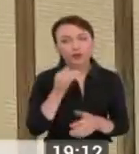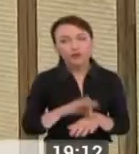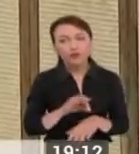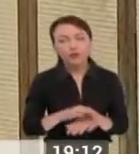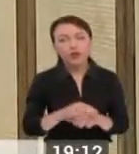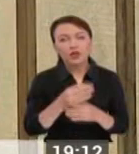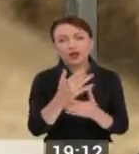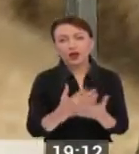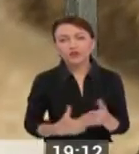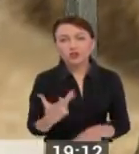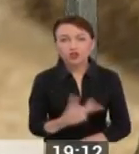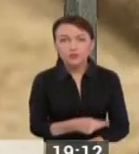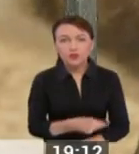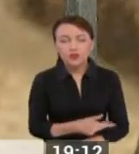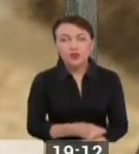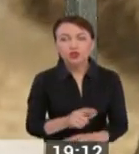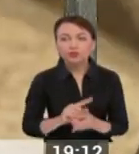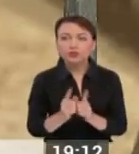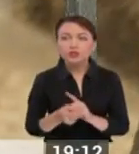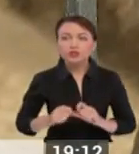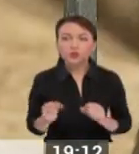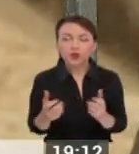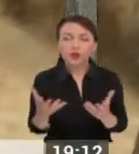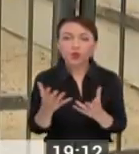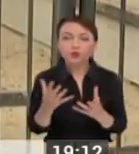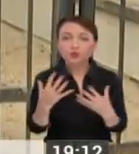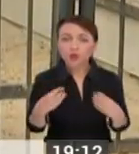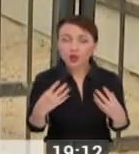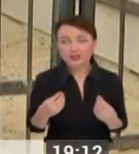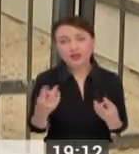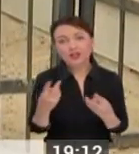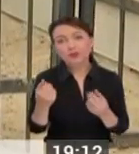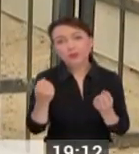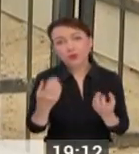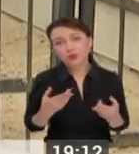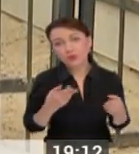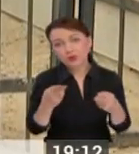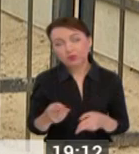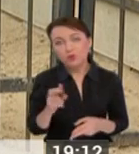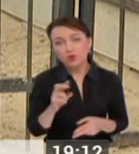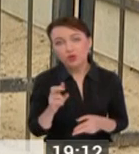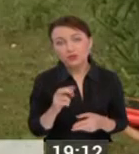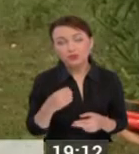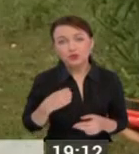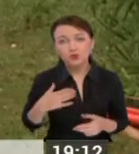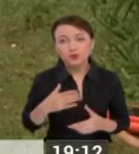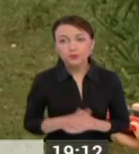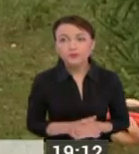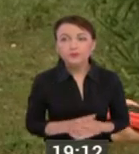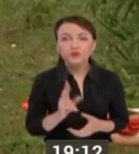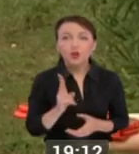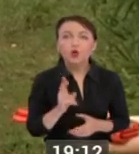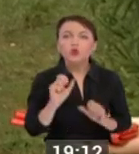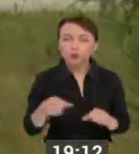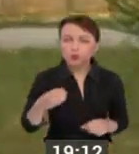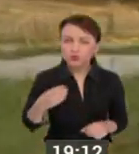графік щеплень. Аби стати другом для якогось пухнастика, потрібно просто приїхати до бородянського притулку. Хто може встановити